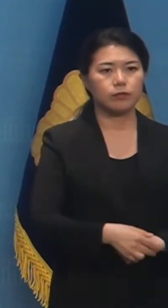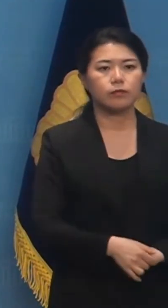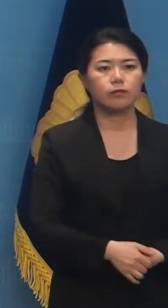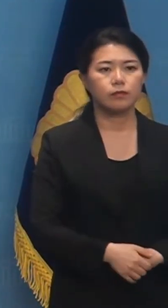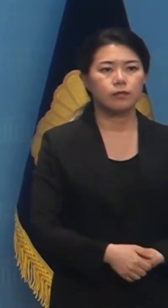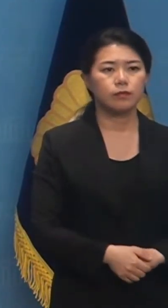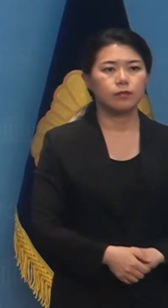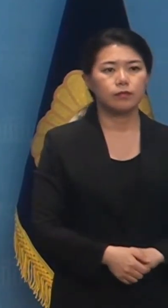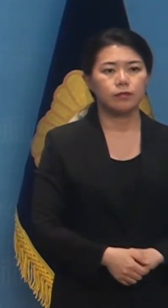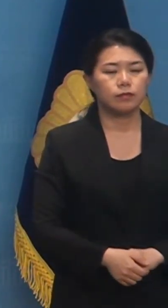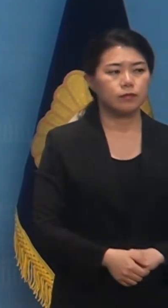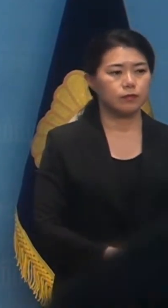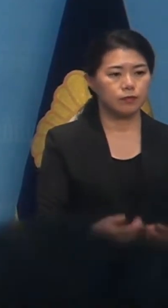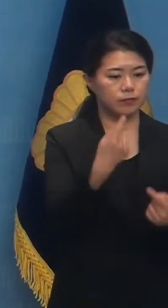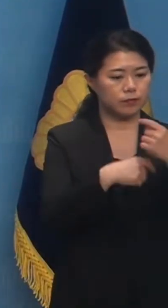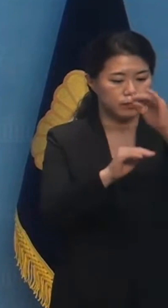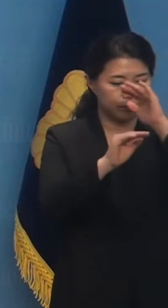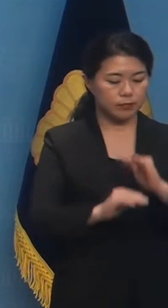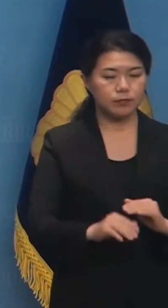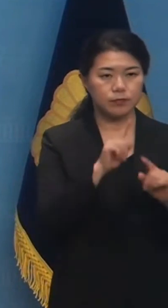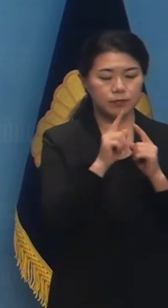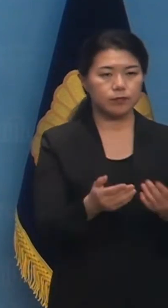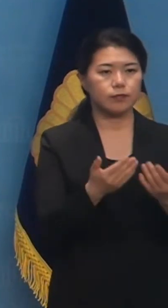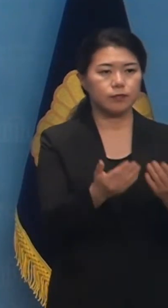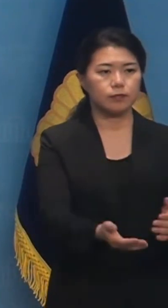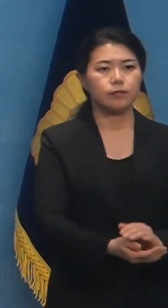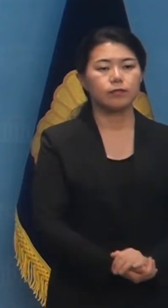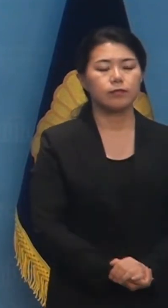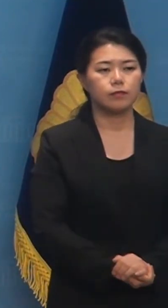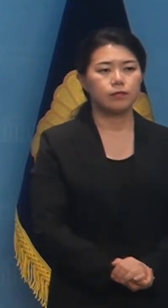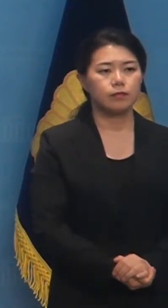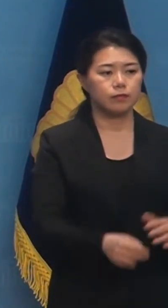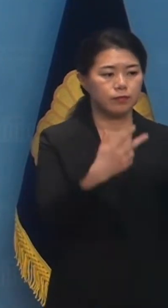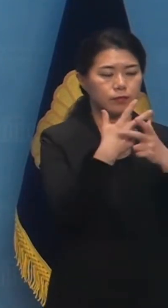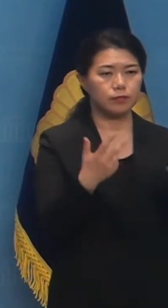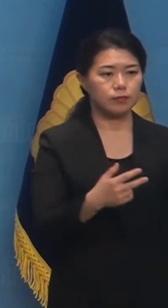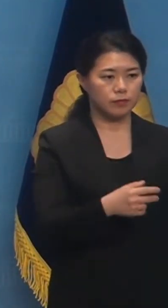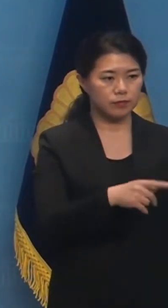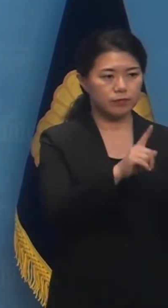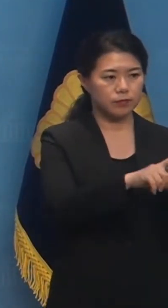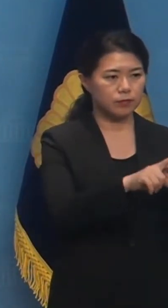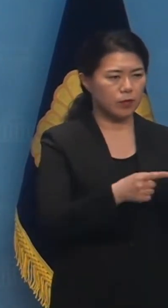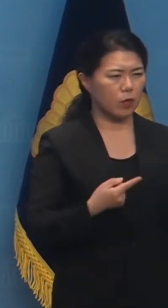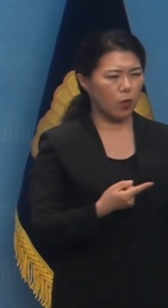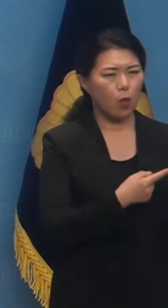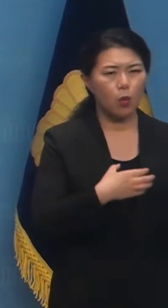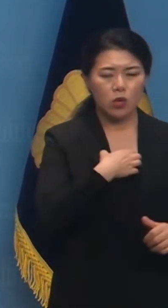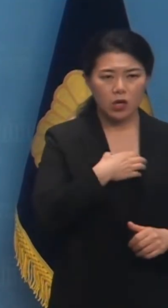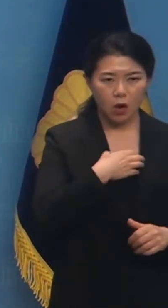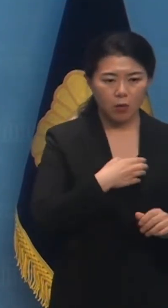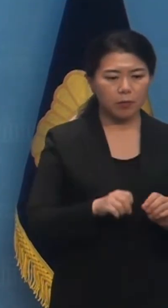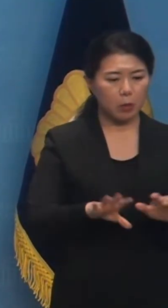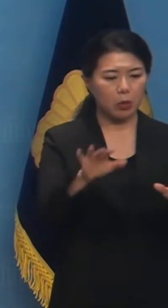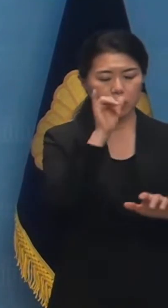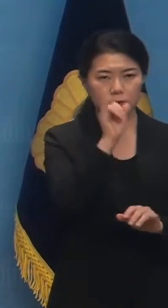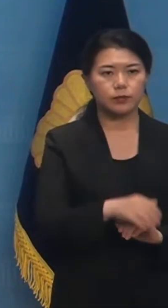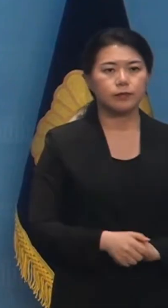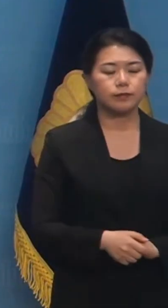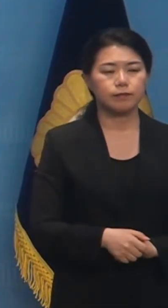제보되었습니다. 주요 제보 내용 말씀드리겠습니다. 이재명 후보에 대한 신변 의혹들이 계속해서 유포되고